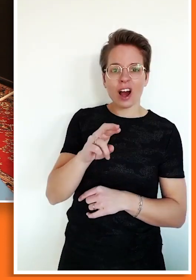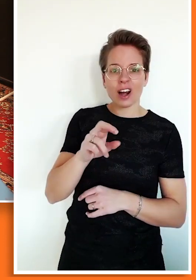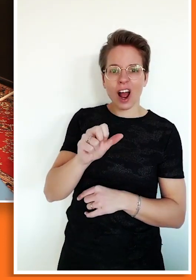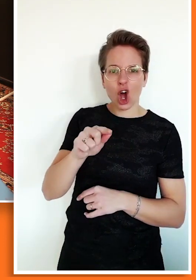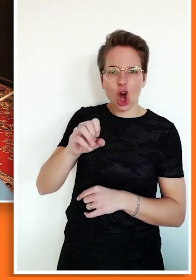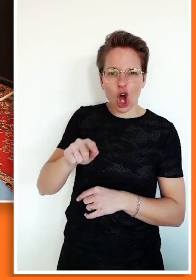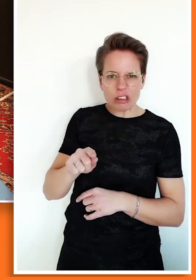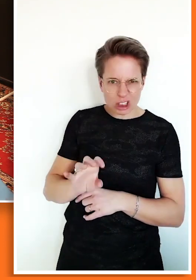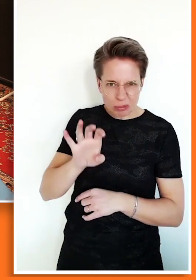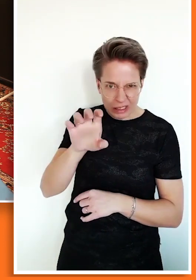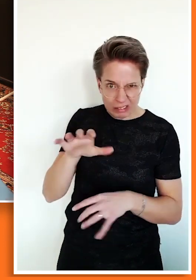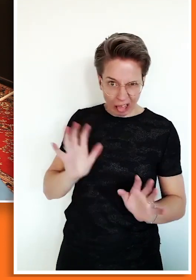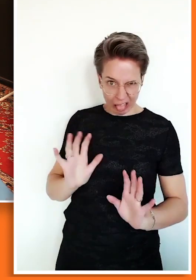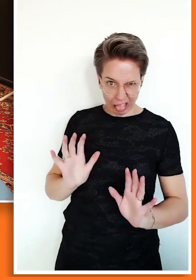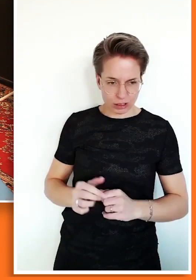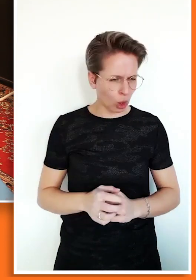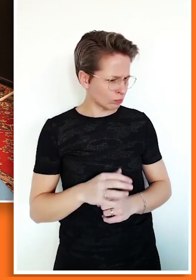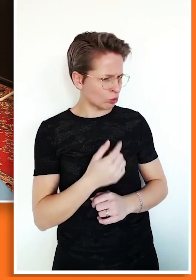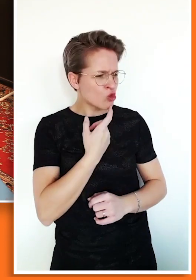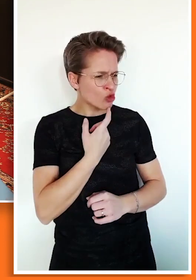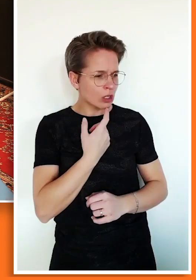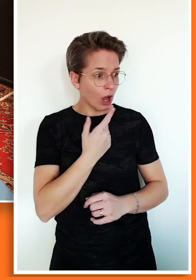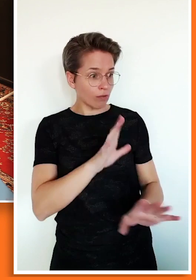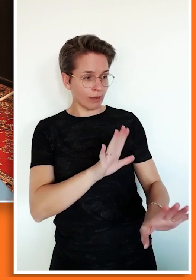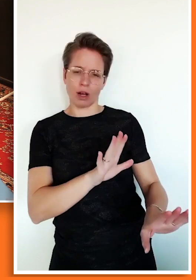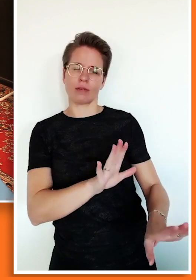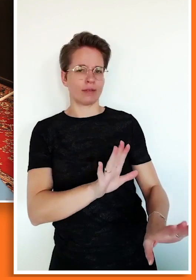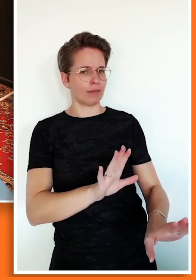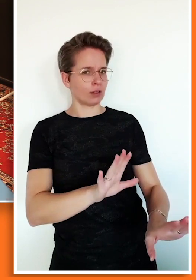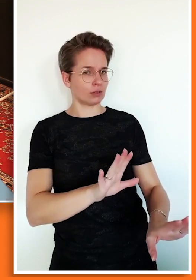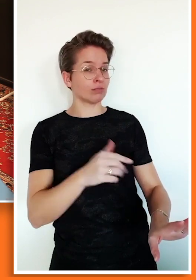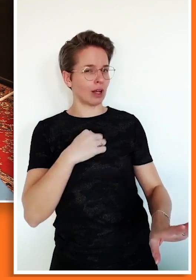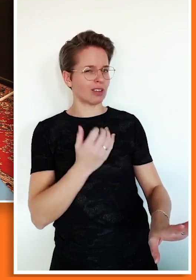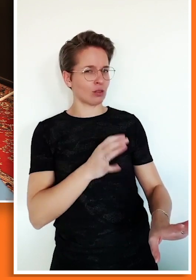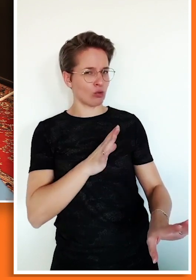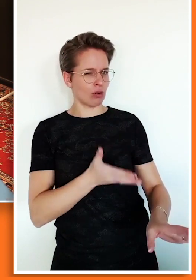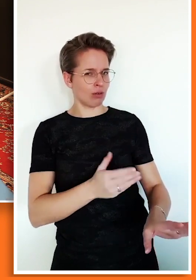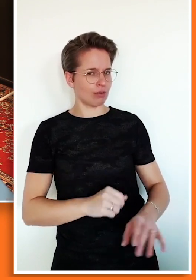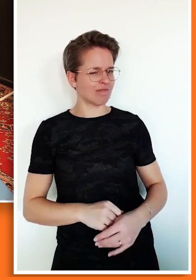Ja, Het is een spin. Ja, maar natuurlijk. Wacht. Dit kan ik ook.